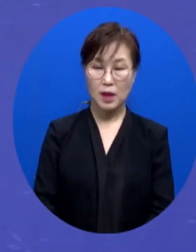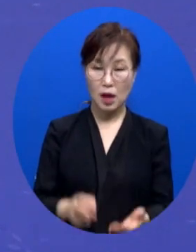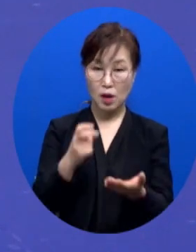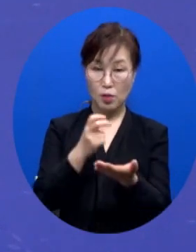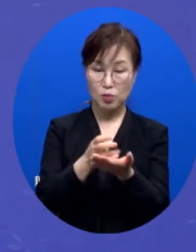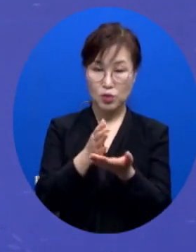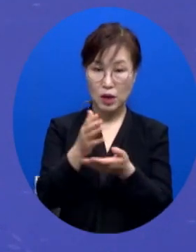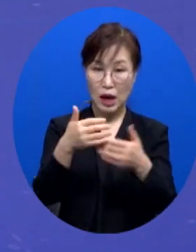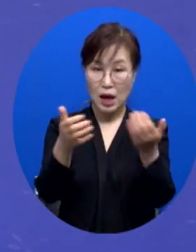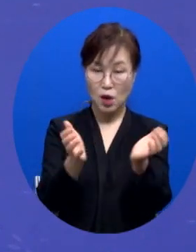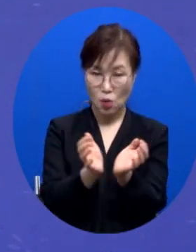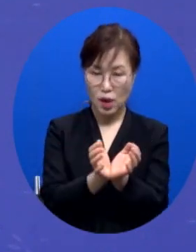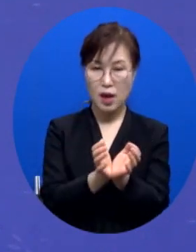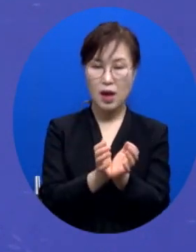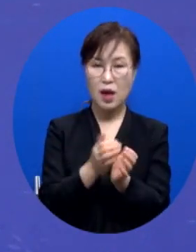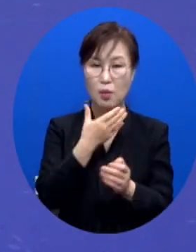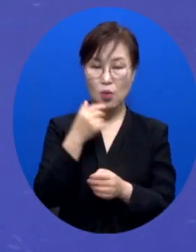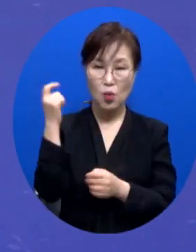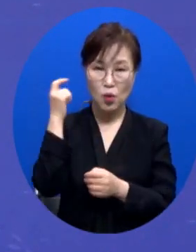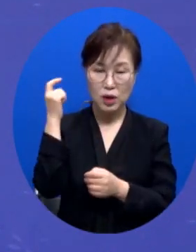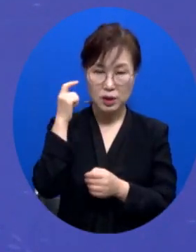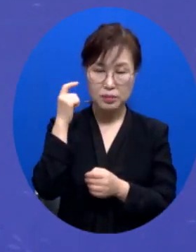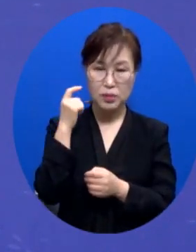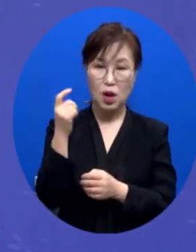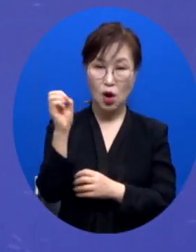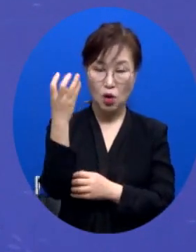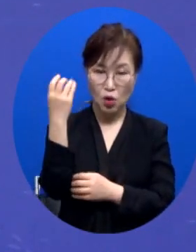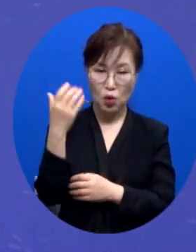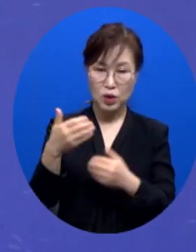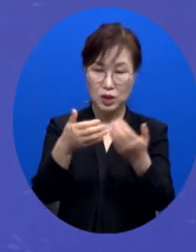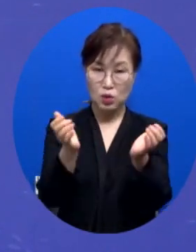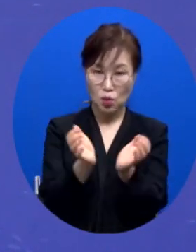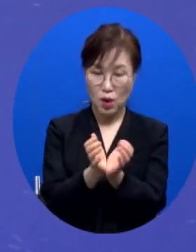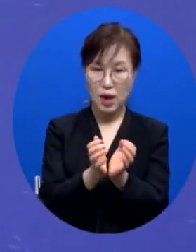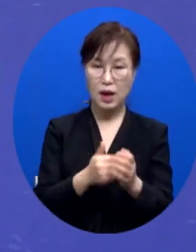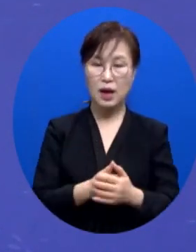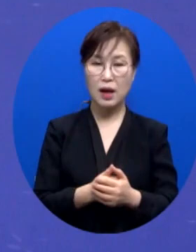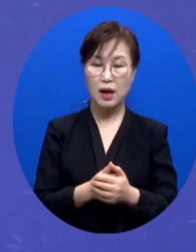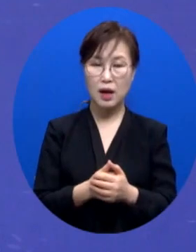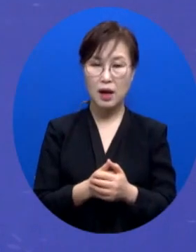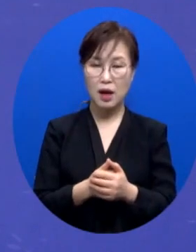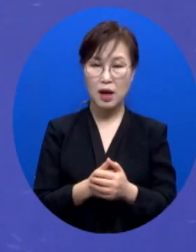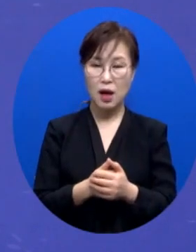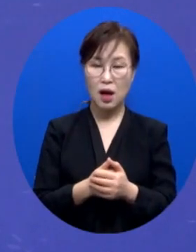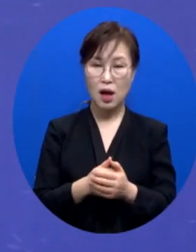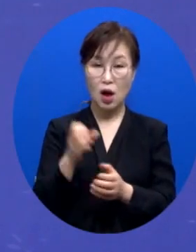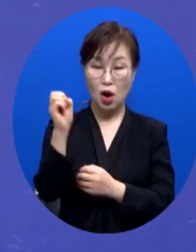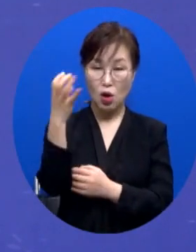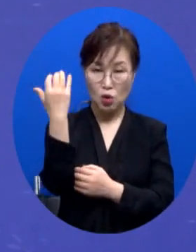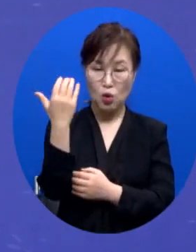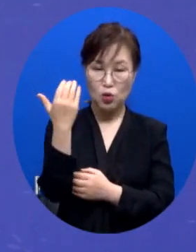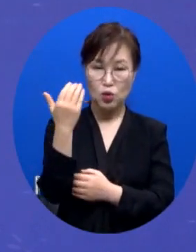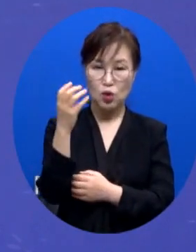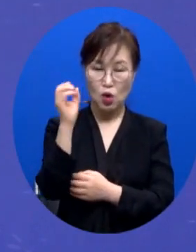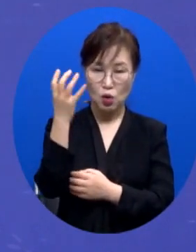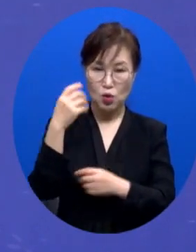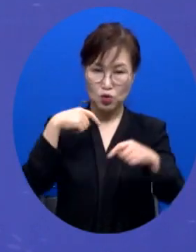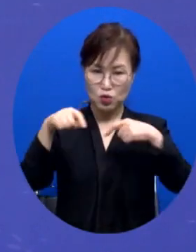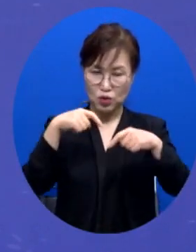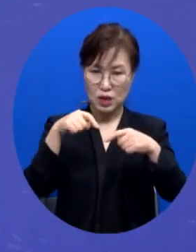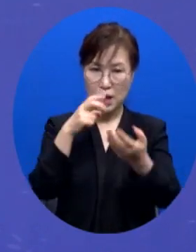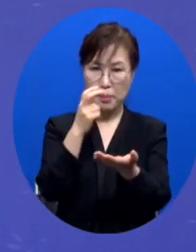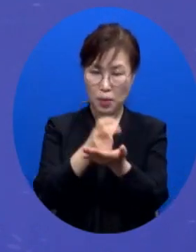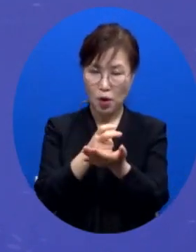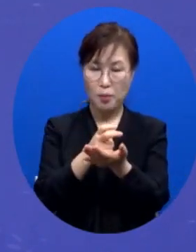복음법률가회와 가칭 복음기독언론인회 창립준비위원회가 언론중재법 개정을 반대하는 긴급 기자회견을